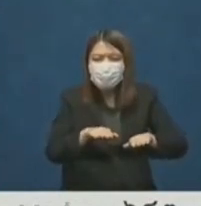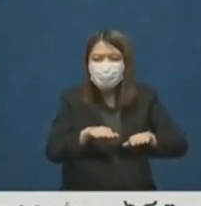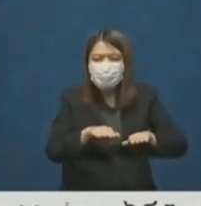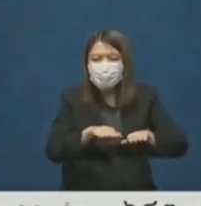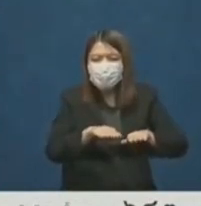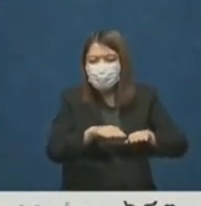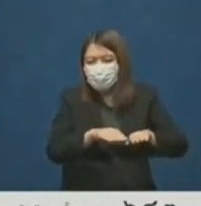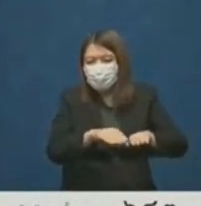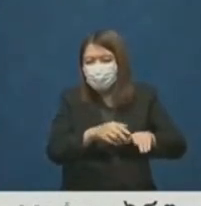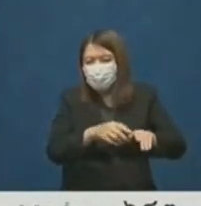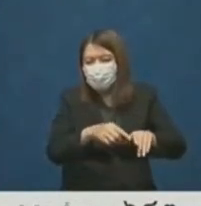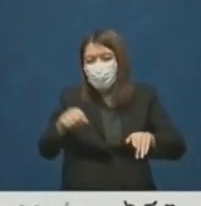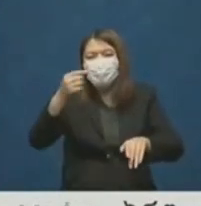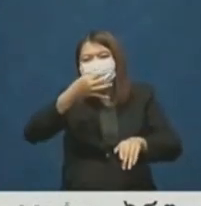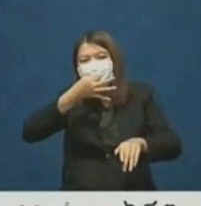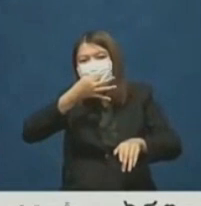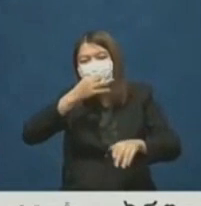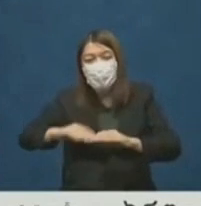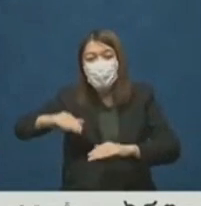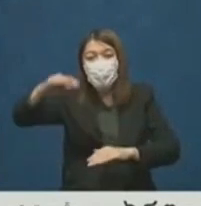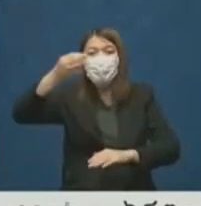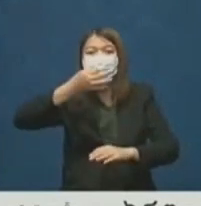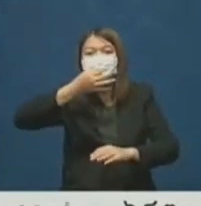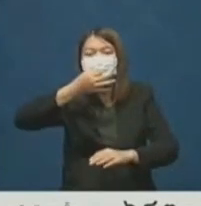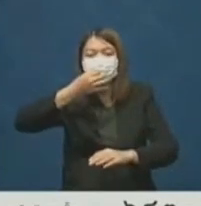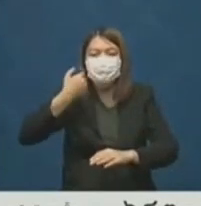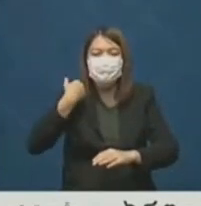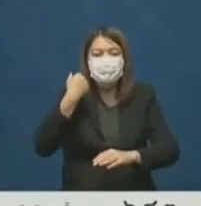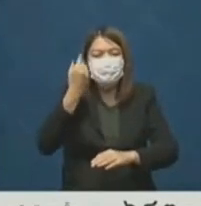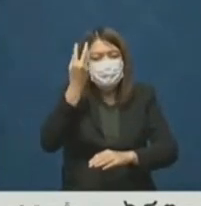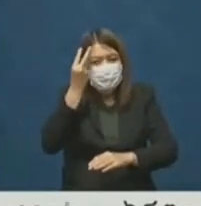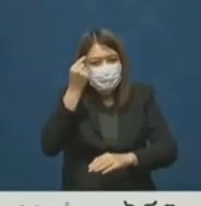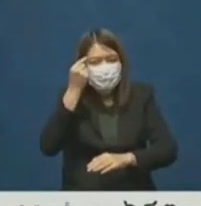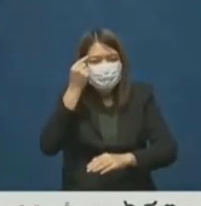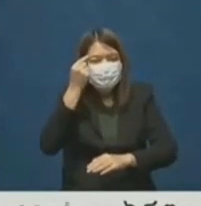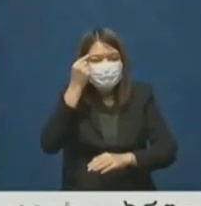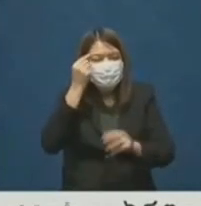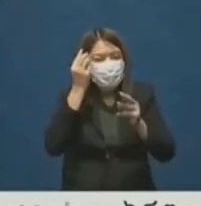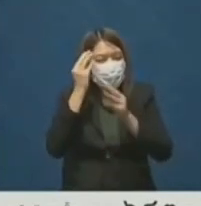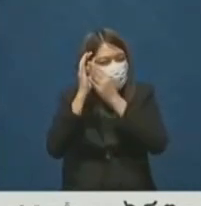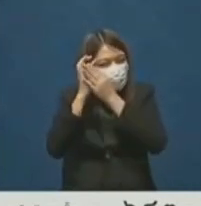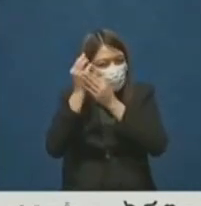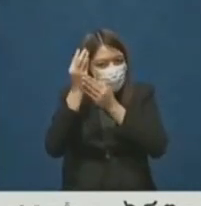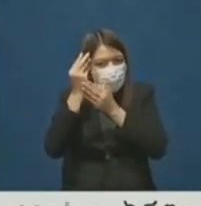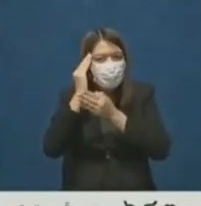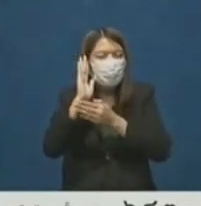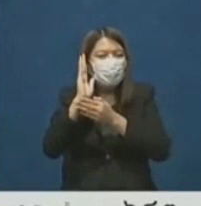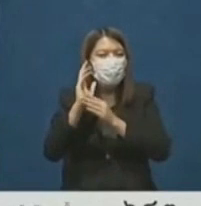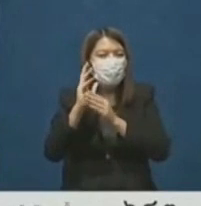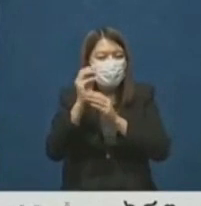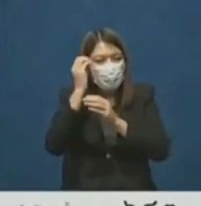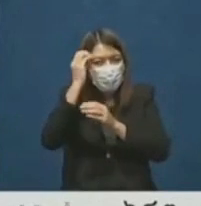ถึงจนไปถึงเรื่องของการประกอบอาชีพนะฮะเพราะมันเป็นเรื่องของการสร้างทัศนะนะครับการสร้างวิธี